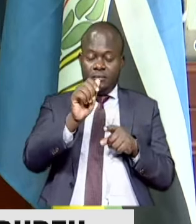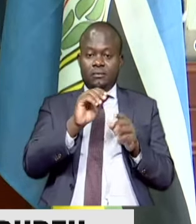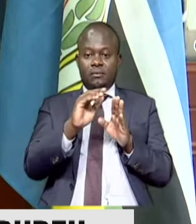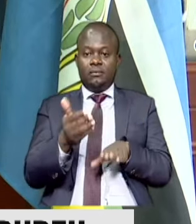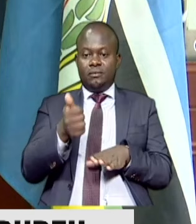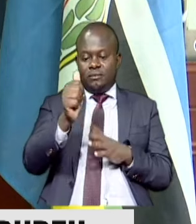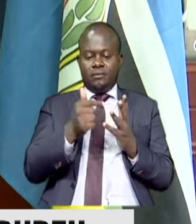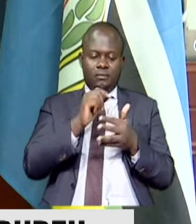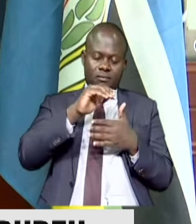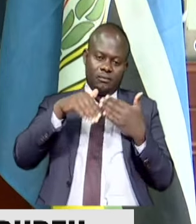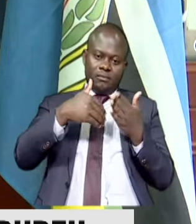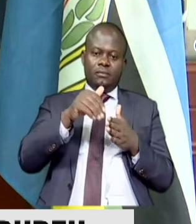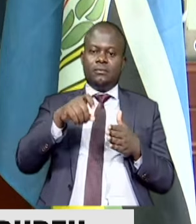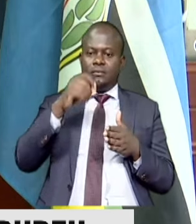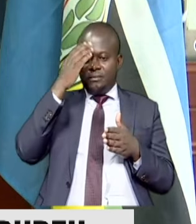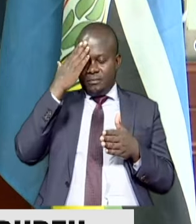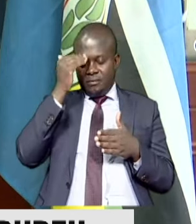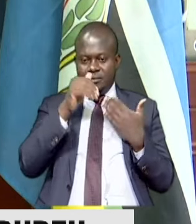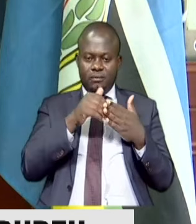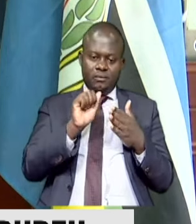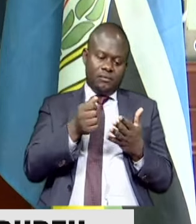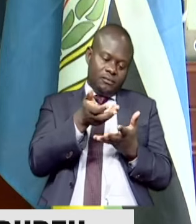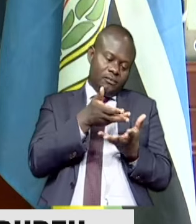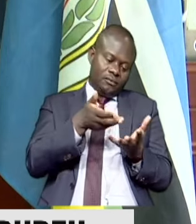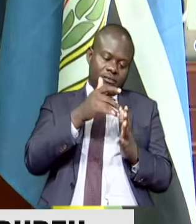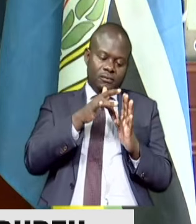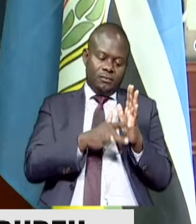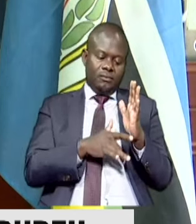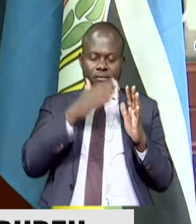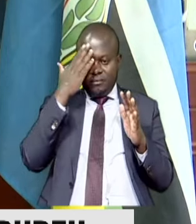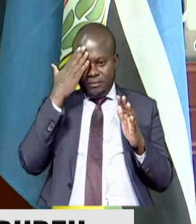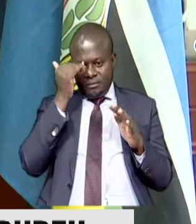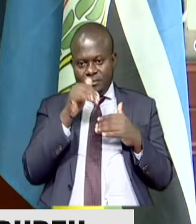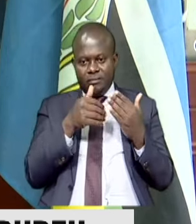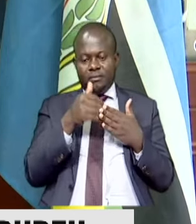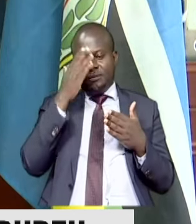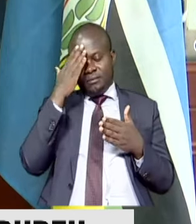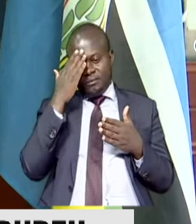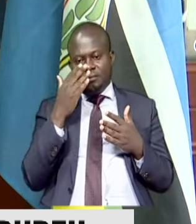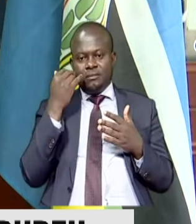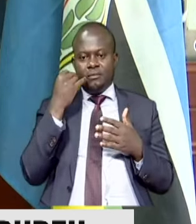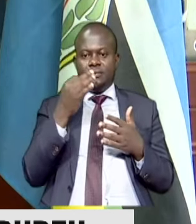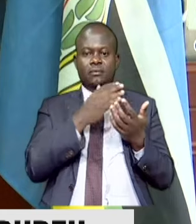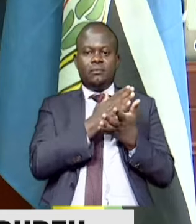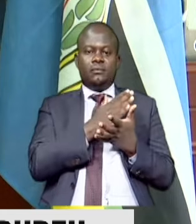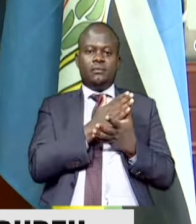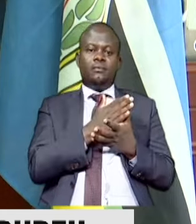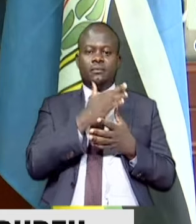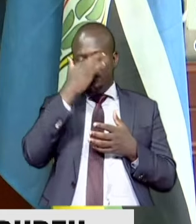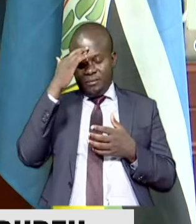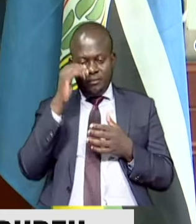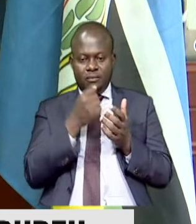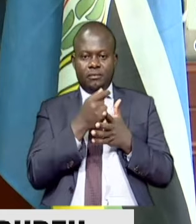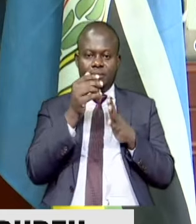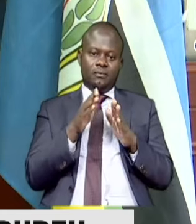byose bikeneye rero kugira ngo hakorwe isesengura ryimbitse kugira ngo bamenye niba koko icyishe umuntu n'uburyo